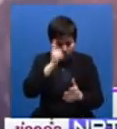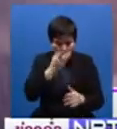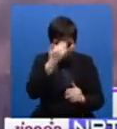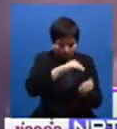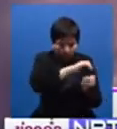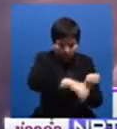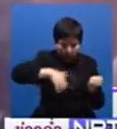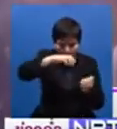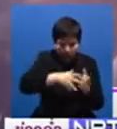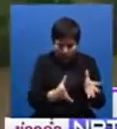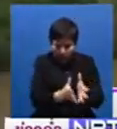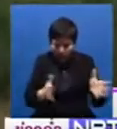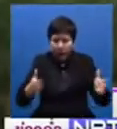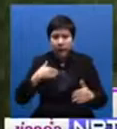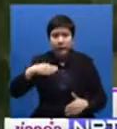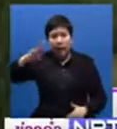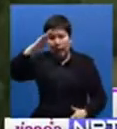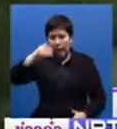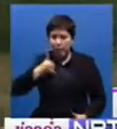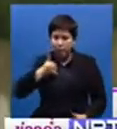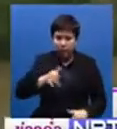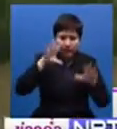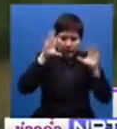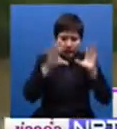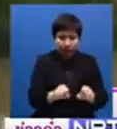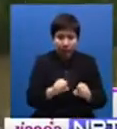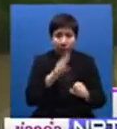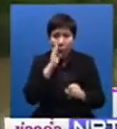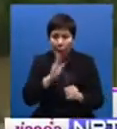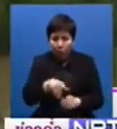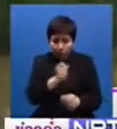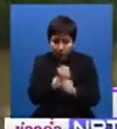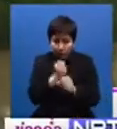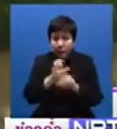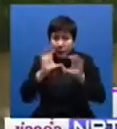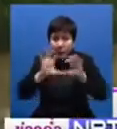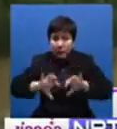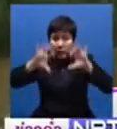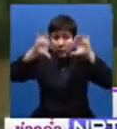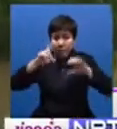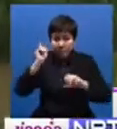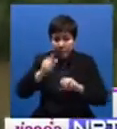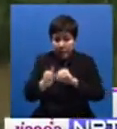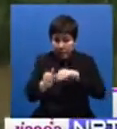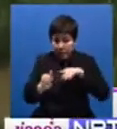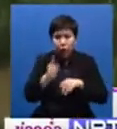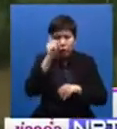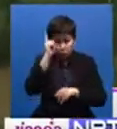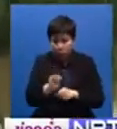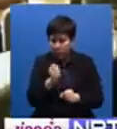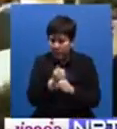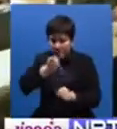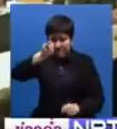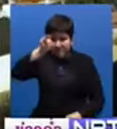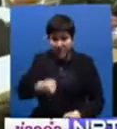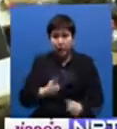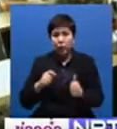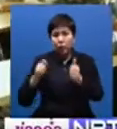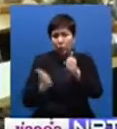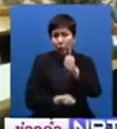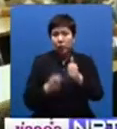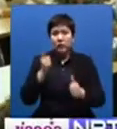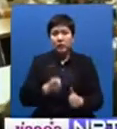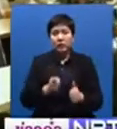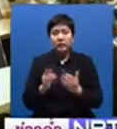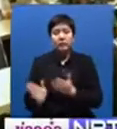พร้อมส่งทหารเข้าจับกลุ่มหากผู้ที่เกี่ยวข้องเป็นเจ้าหน้าที่รัฐผู้นำชุมชนจะต้องถูกดำเนินการอย่างเด็ดขาดส่วนที่